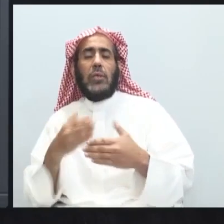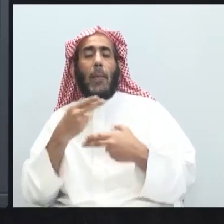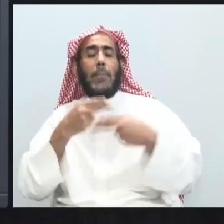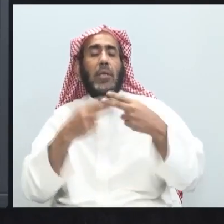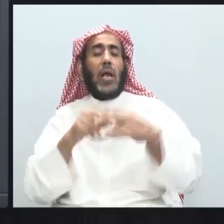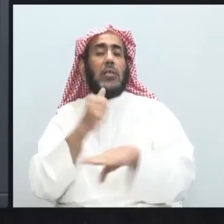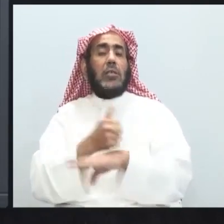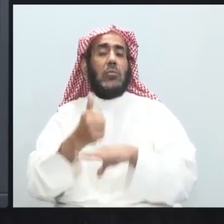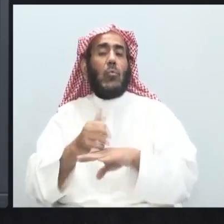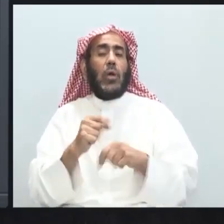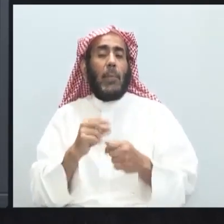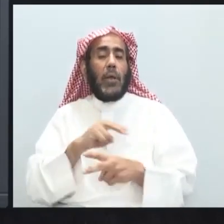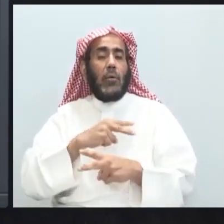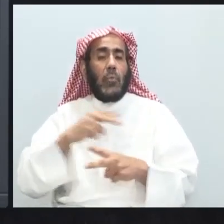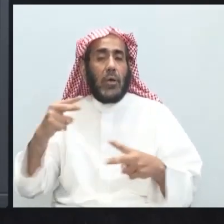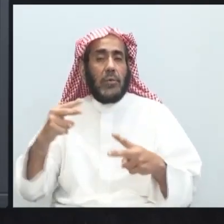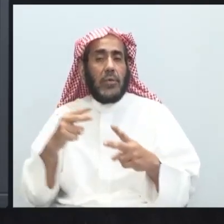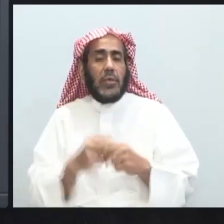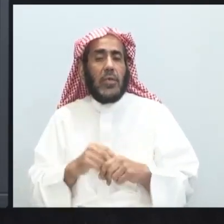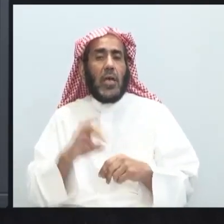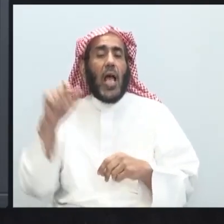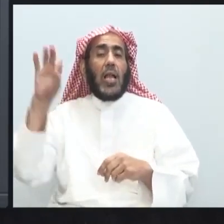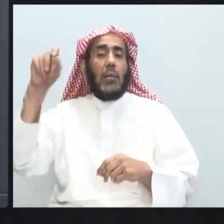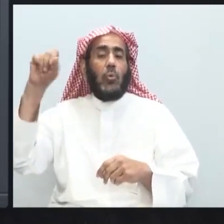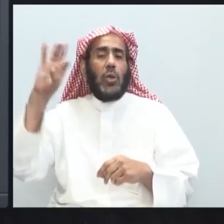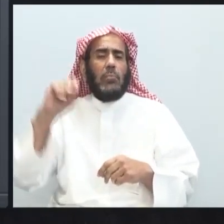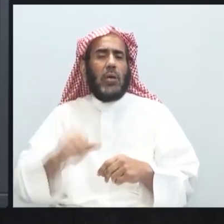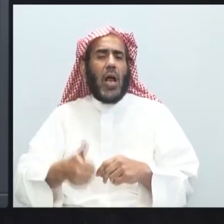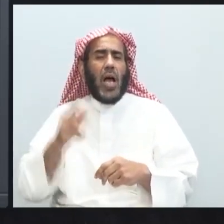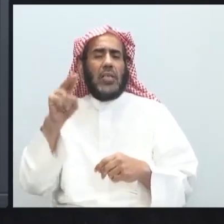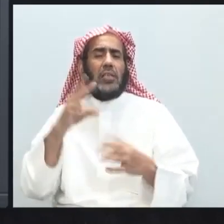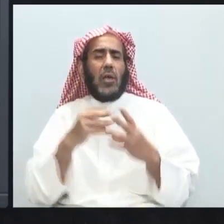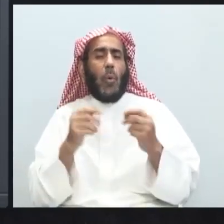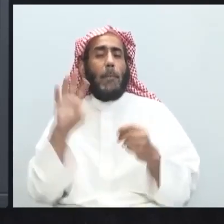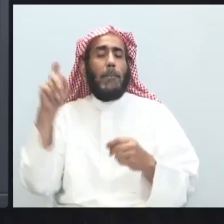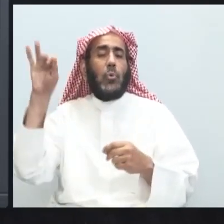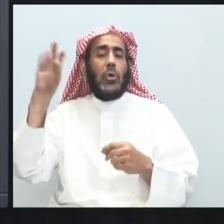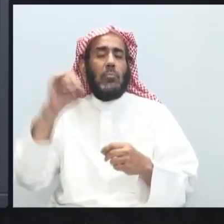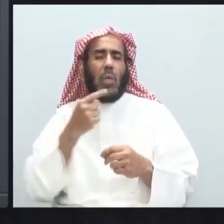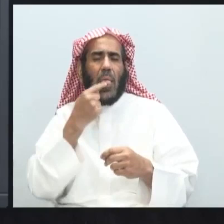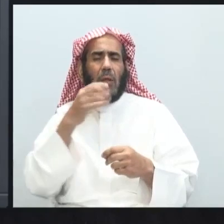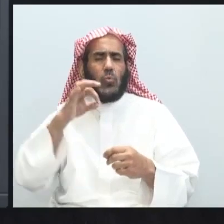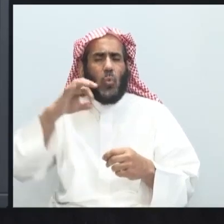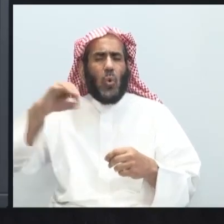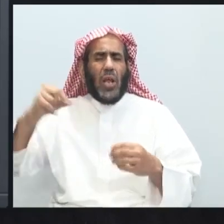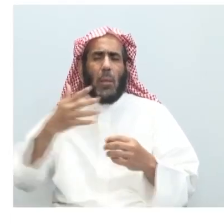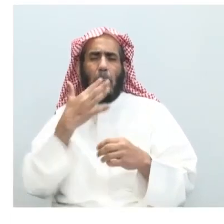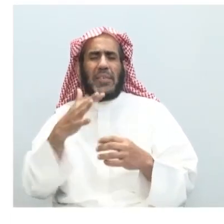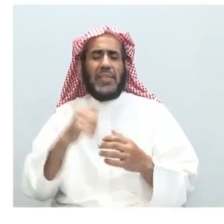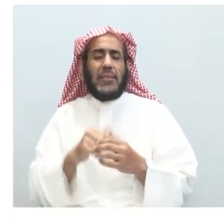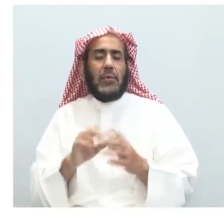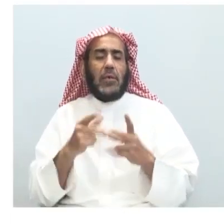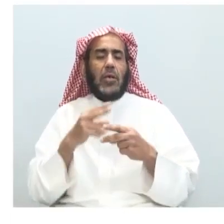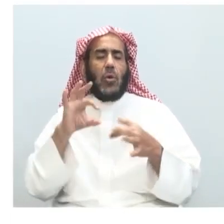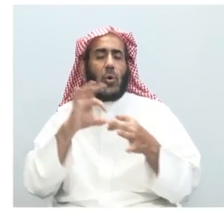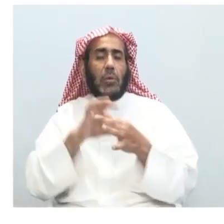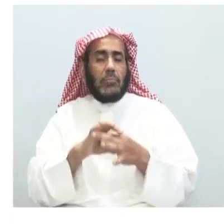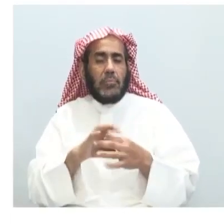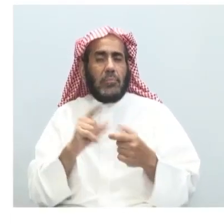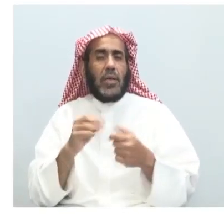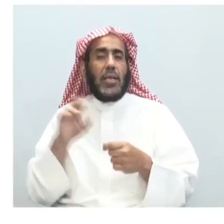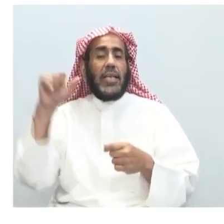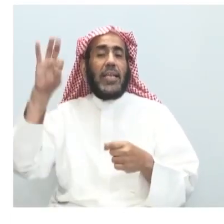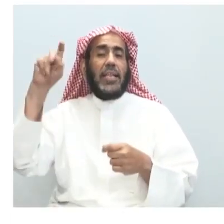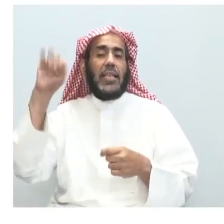اساسيه وهي من انواع البوليمرات تتكون من بوليمرات سكريات بسيطه نوع الرابطه فيها هي